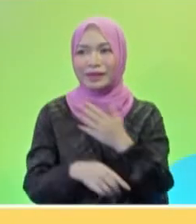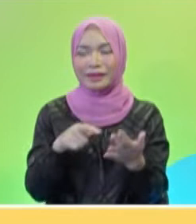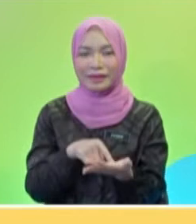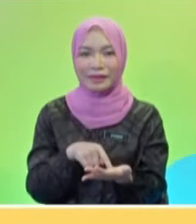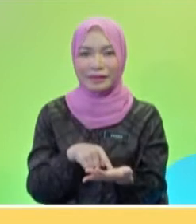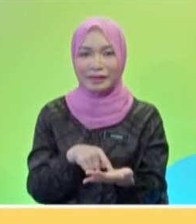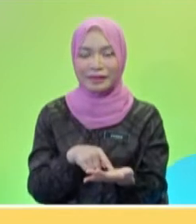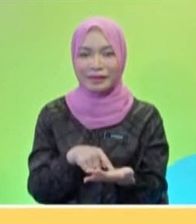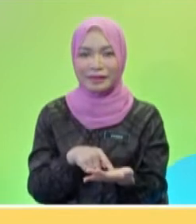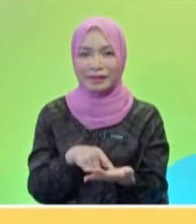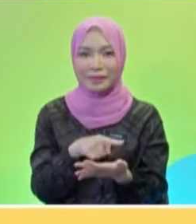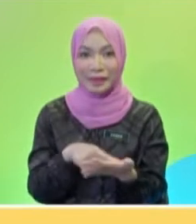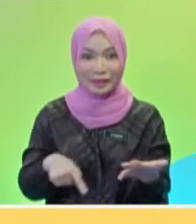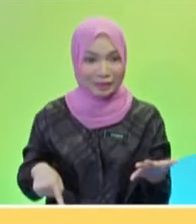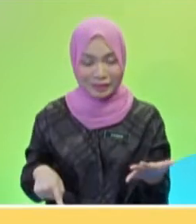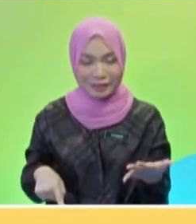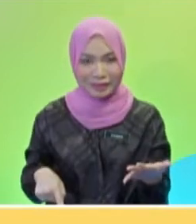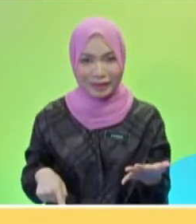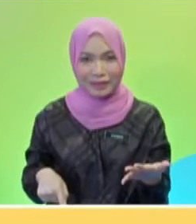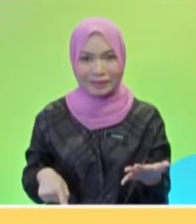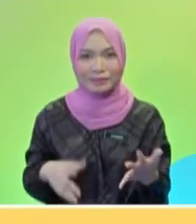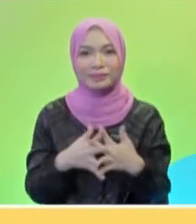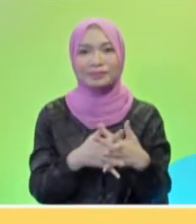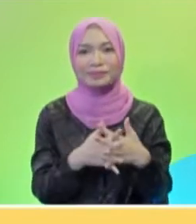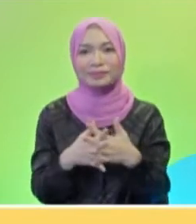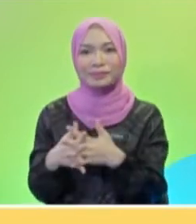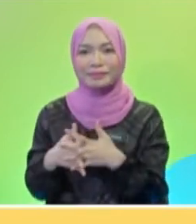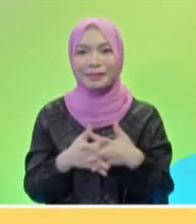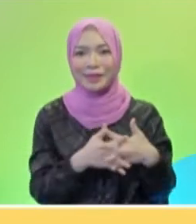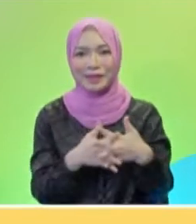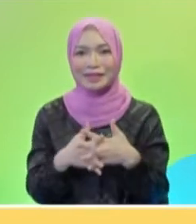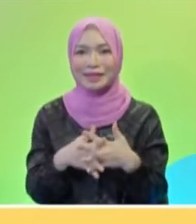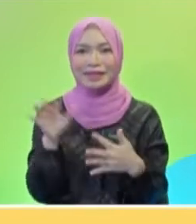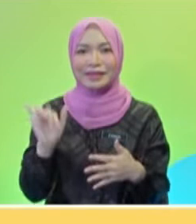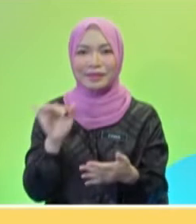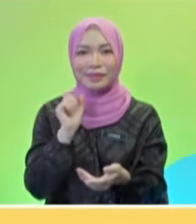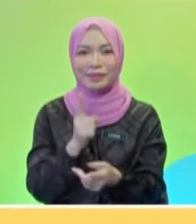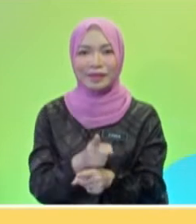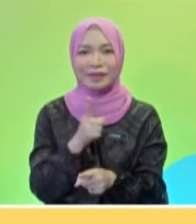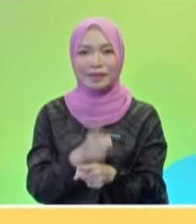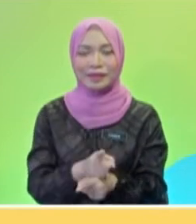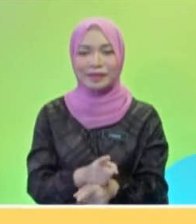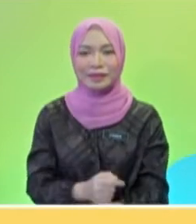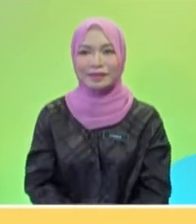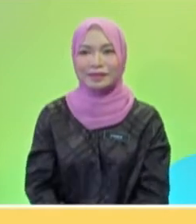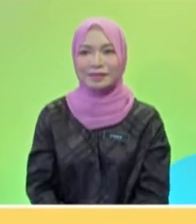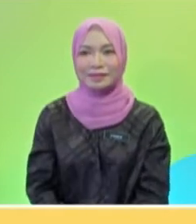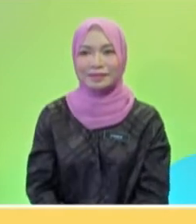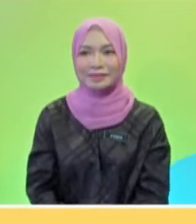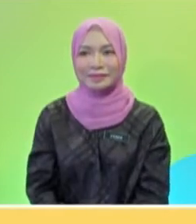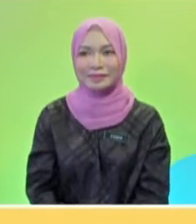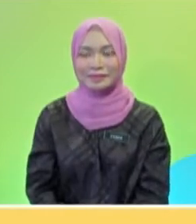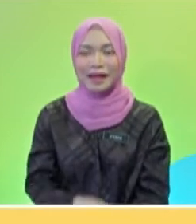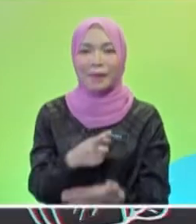Hai abare ama Amerika Amerika sampai Serikat Turki masa muda jawab ini